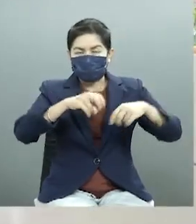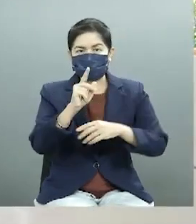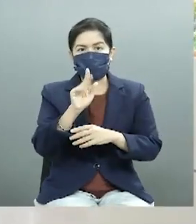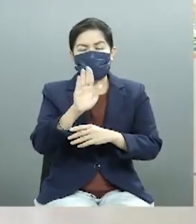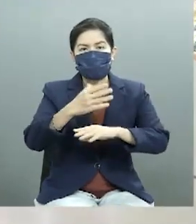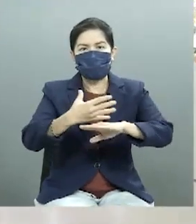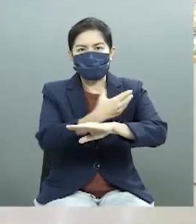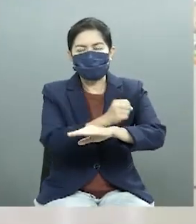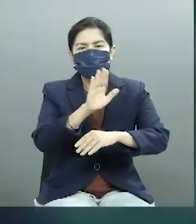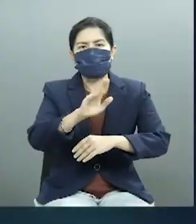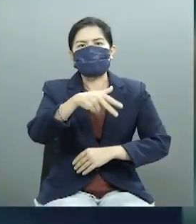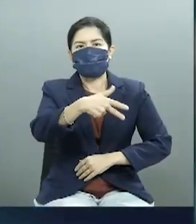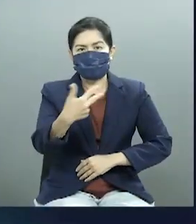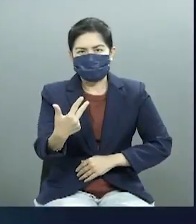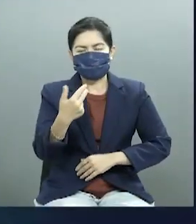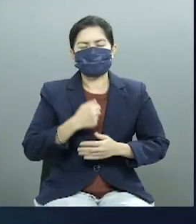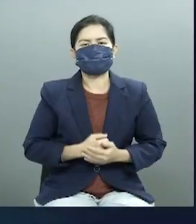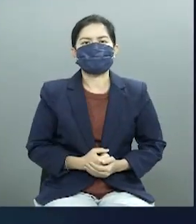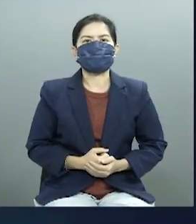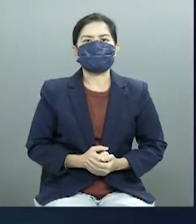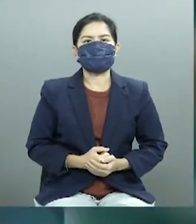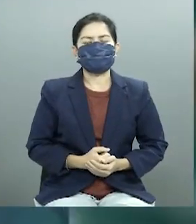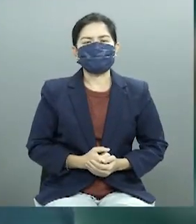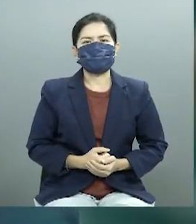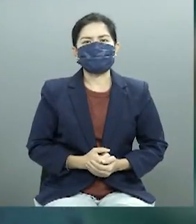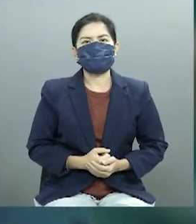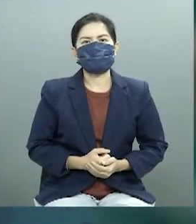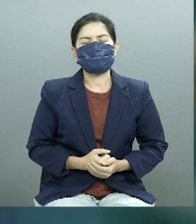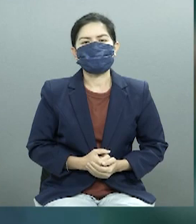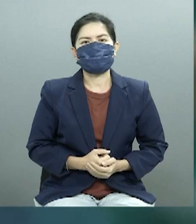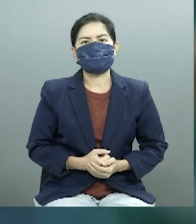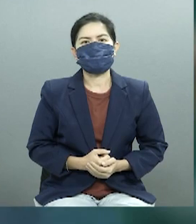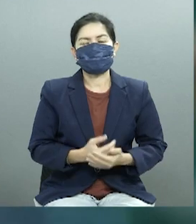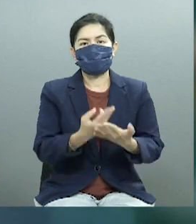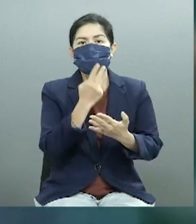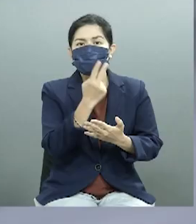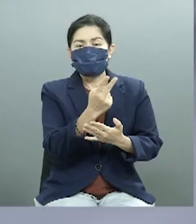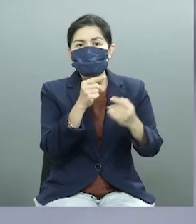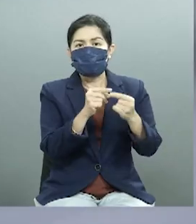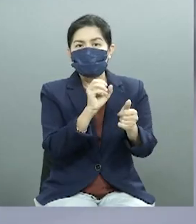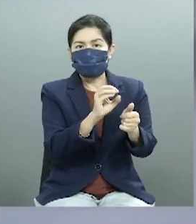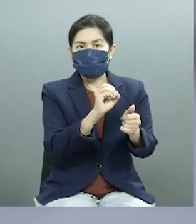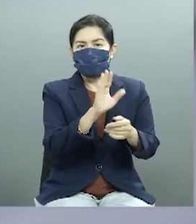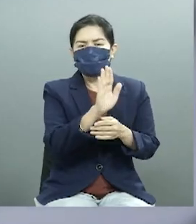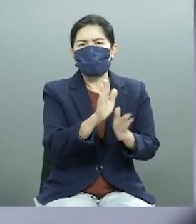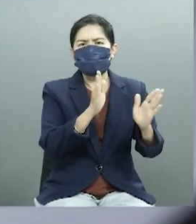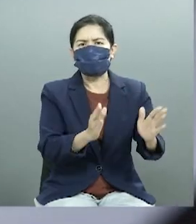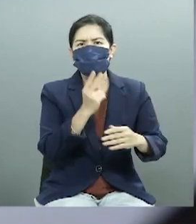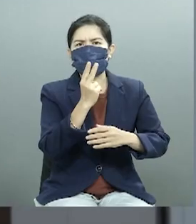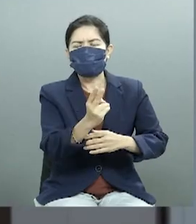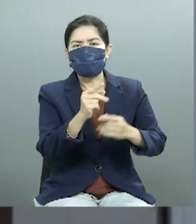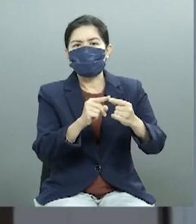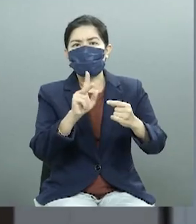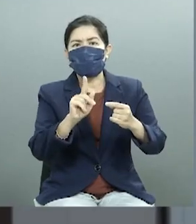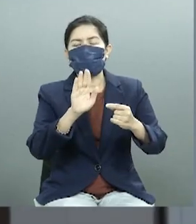การเมืองของไทย PBS ภาพถ่ายดาวเทียมแสดงให้เห็นภาพของกลุ่มนูกูอาโลฟา และไปรับฟังข้อเสนอแนะของแฟนข่าวต่างประเท